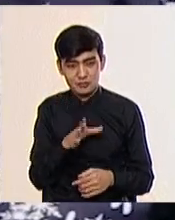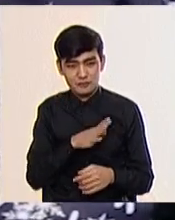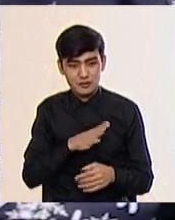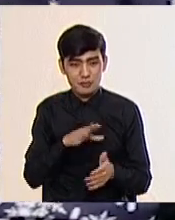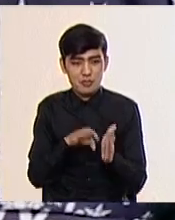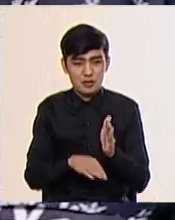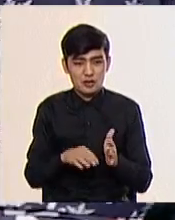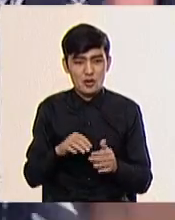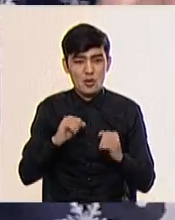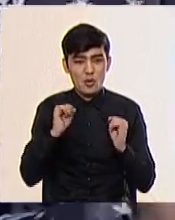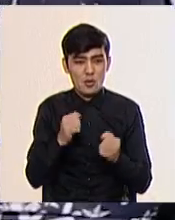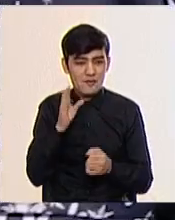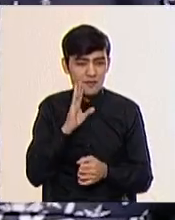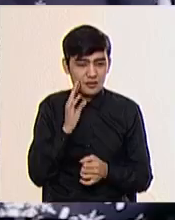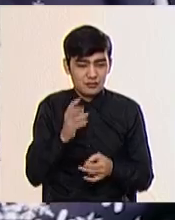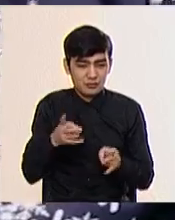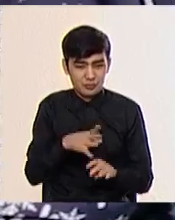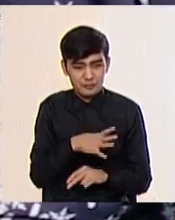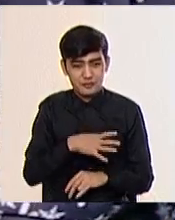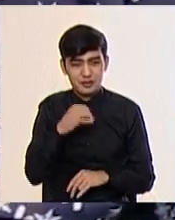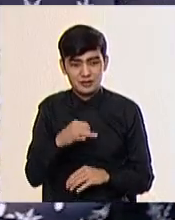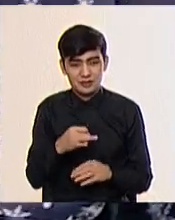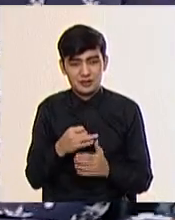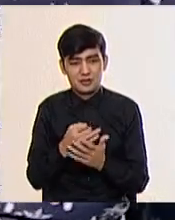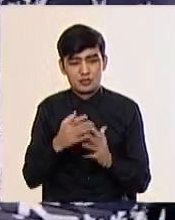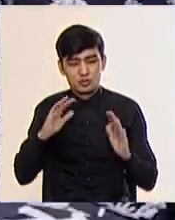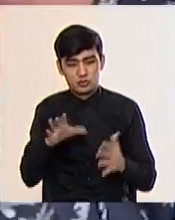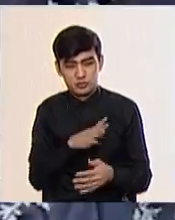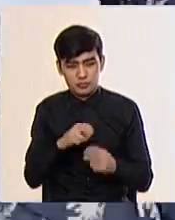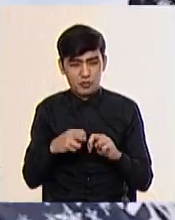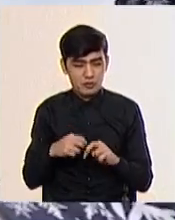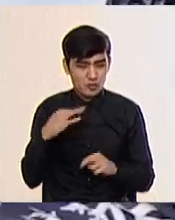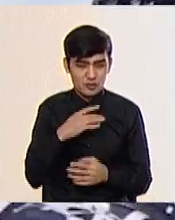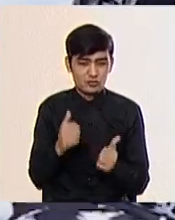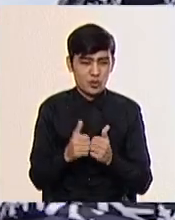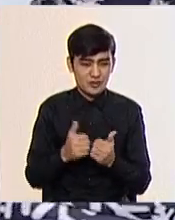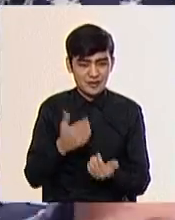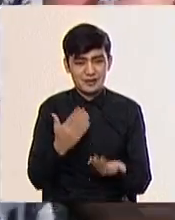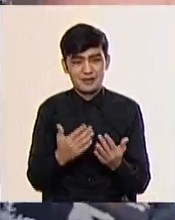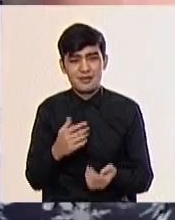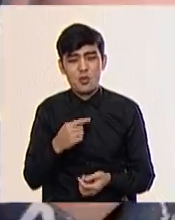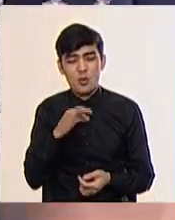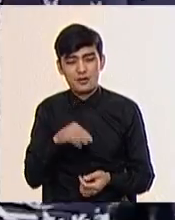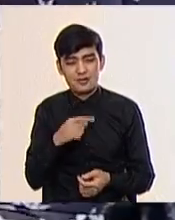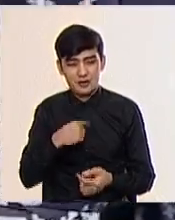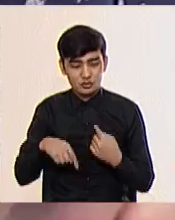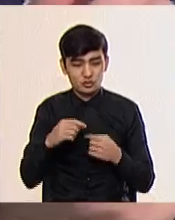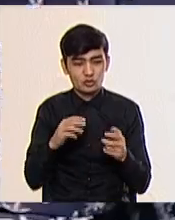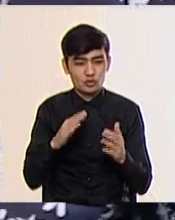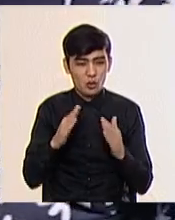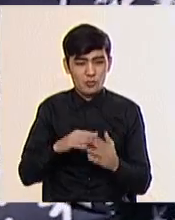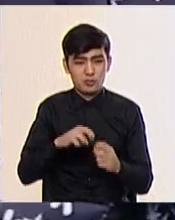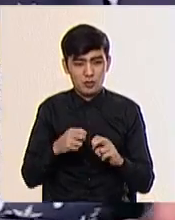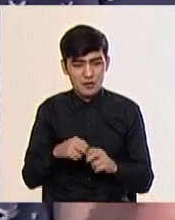без холодной воды. Да, то есть запитка будет в любом случае либо от нашего дома, либо от соседнего дома. Это будут бесконечные проблемы и